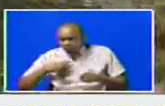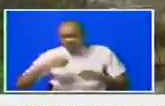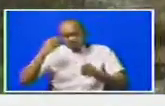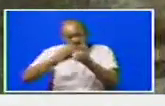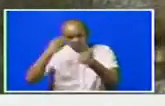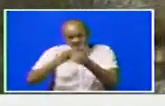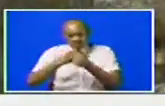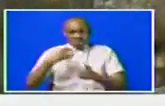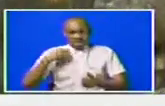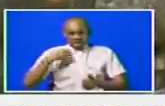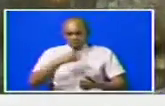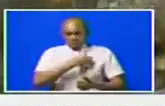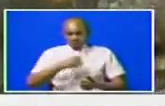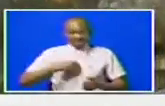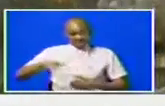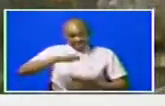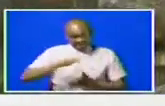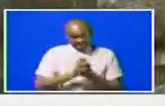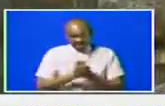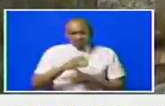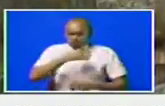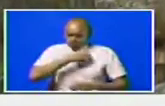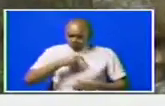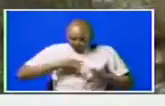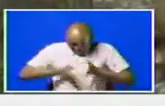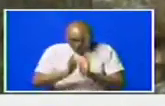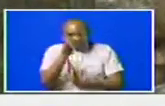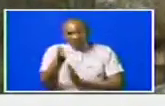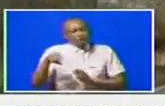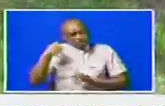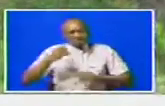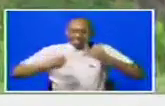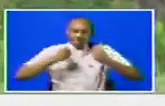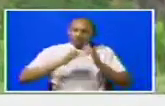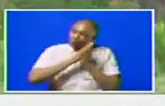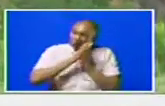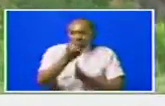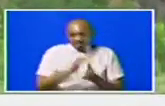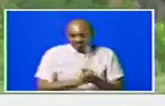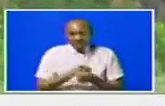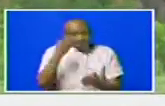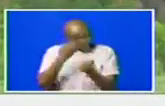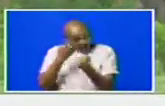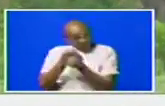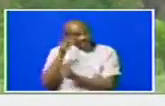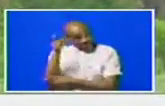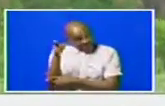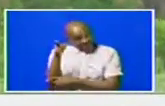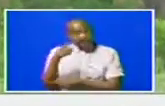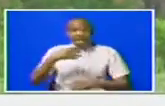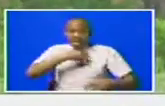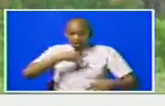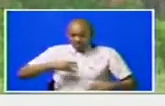gorge, sehemu inayofahamika kwa chui ambao huzaana na kubarizi hapa. Hizi mamae ndio leopard inapenda